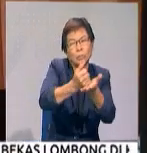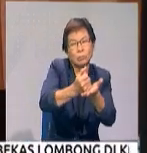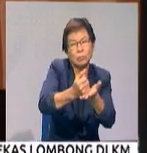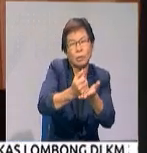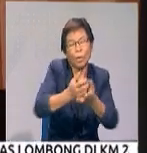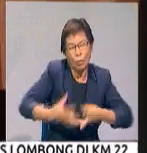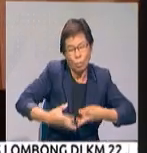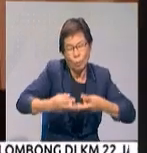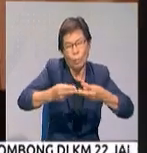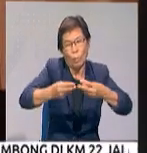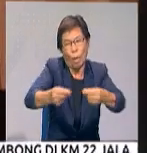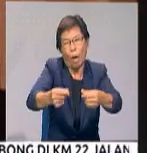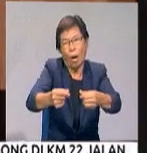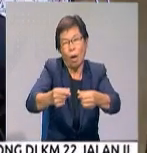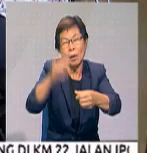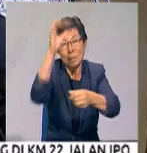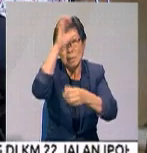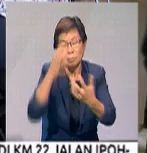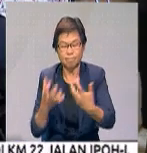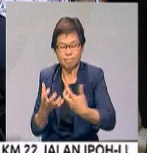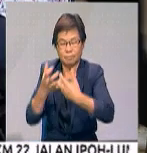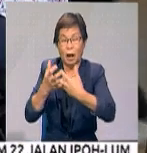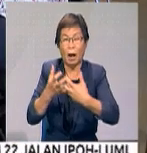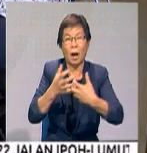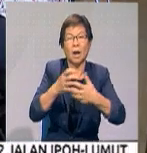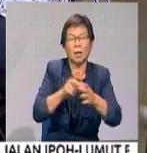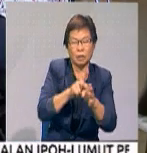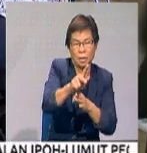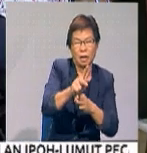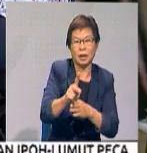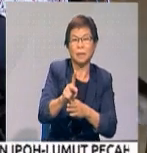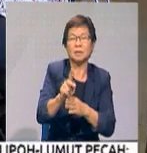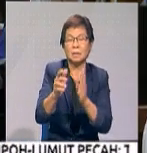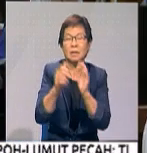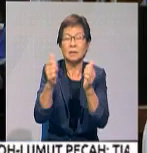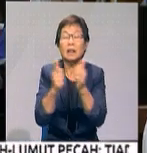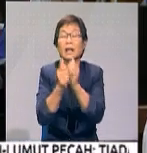melancarkan penjodohan kerjaya yang setara dengan kelayakan individu.